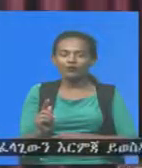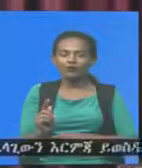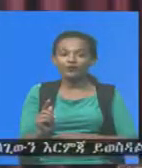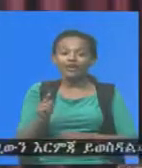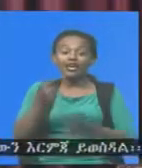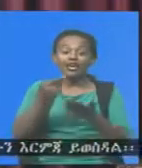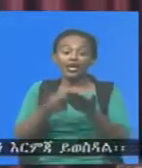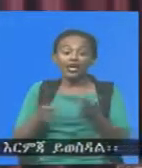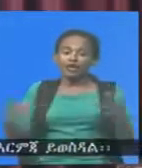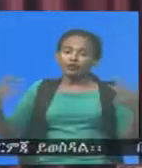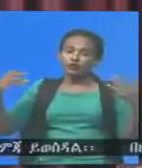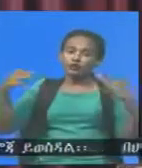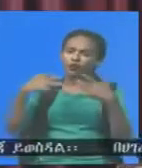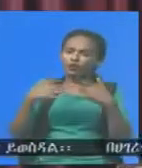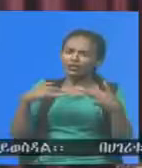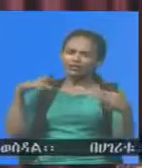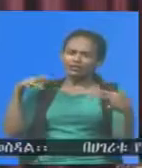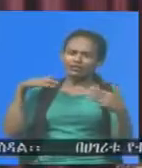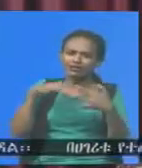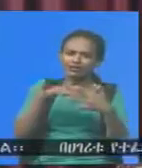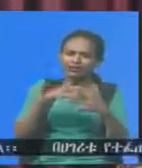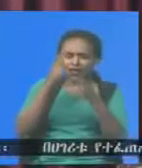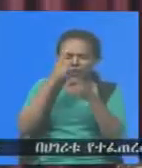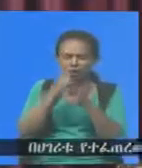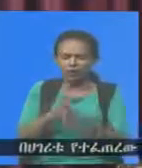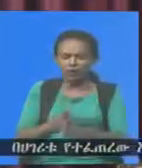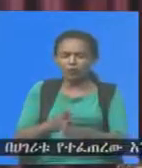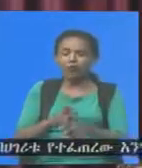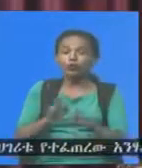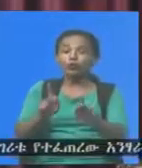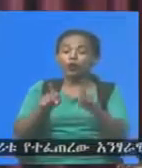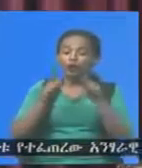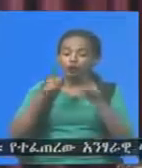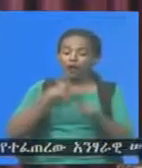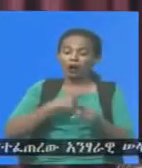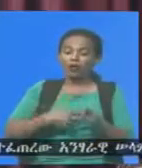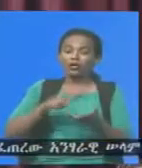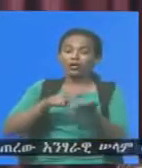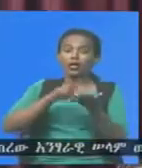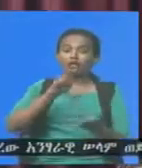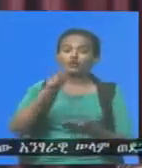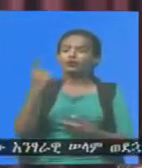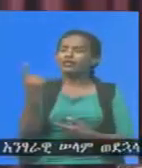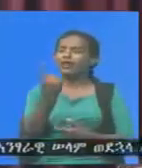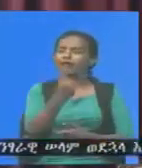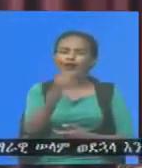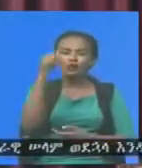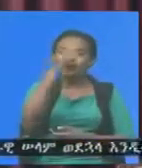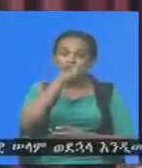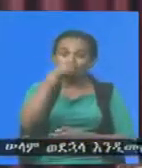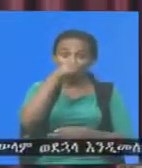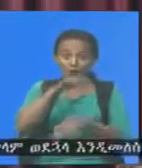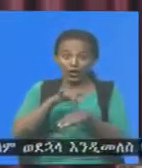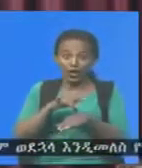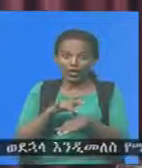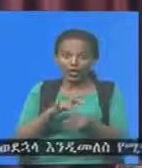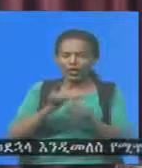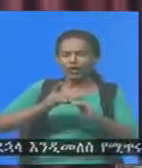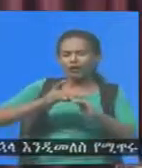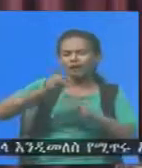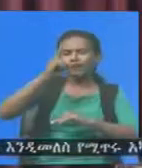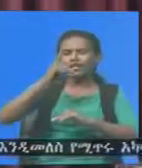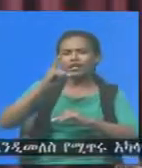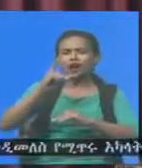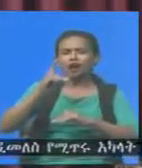ይሄ ጦርነት የተከበሩ የፓርላማ አባል እንዳነሱት በእያንዳንዱ ኢትዮጵያዊ ላይ ከፍተኛ